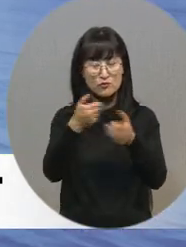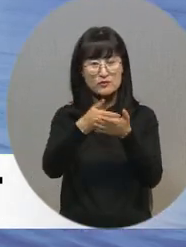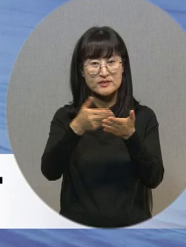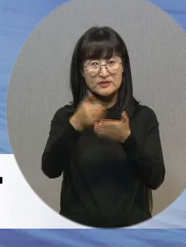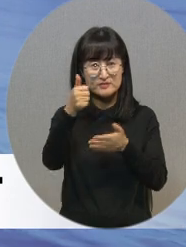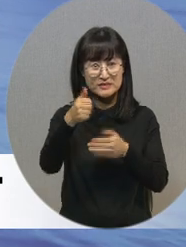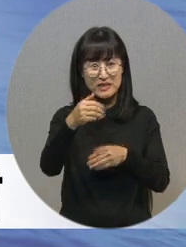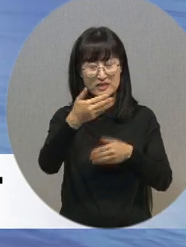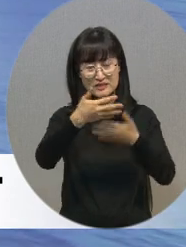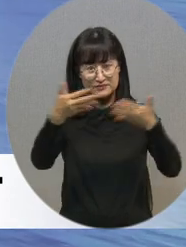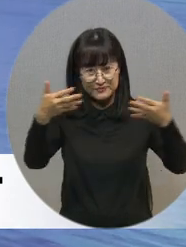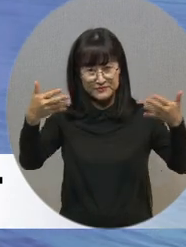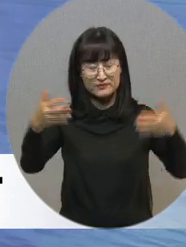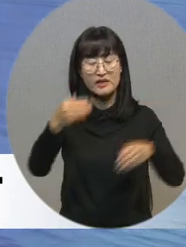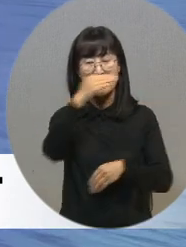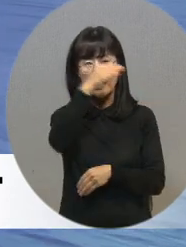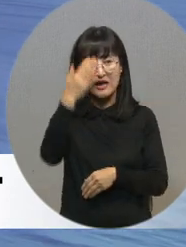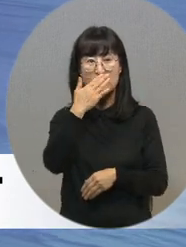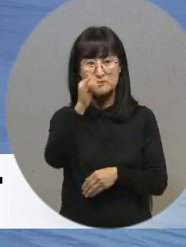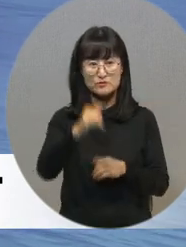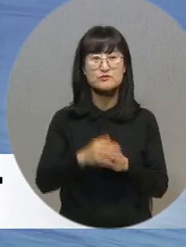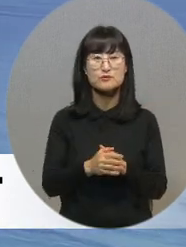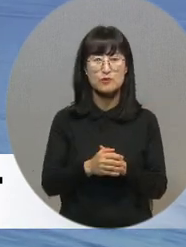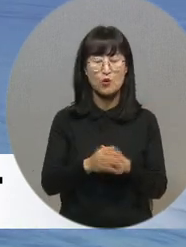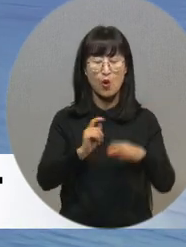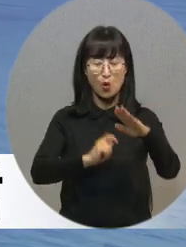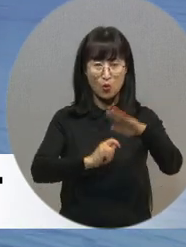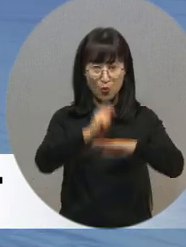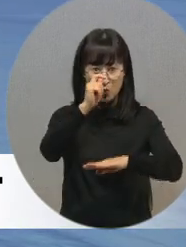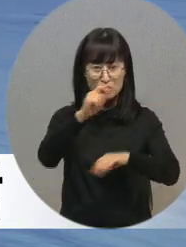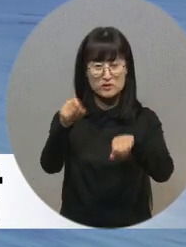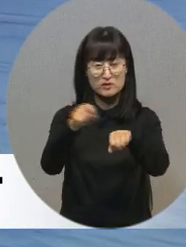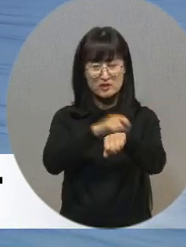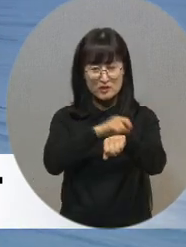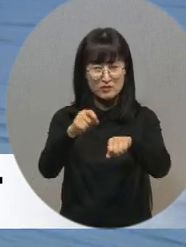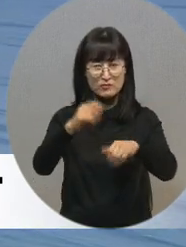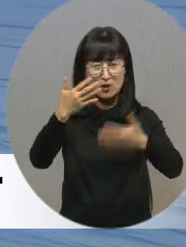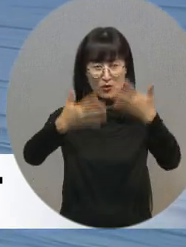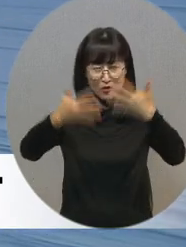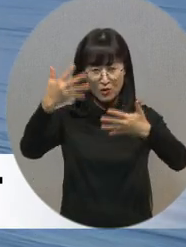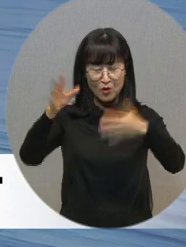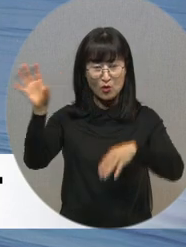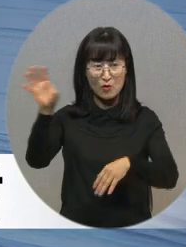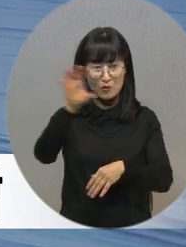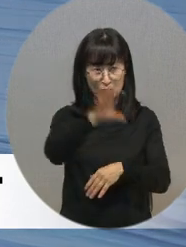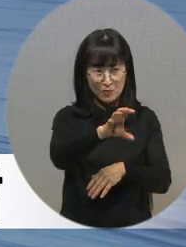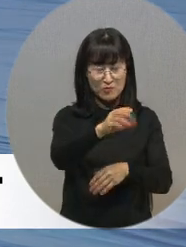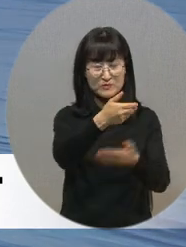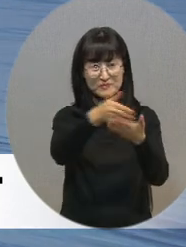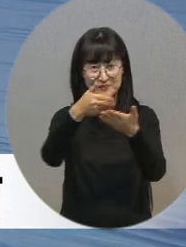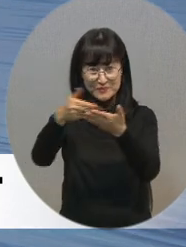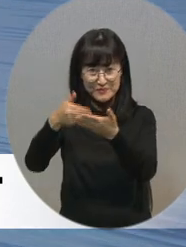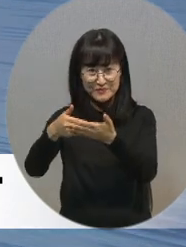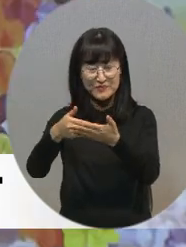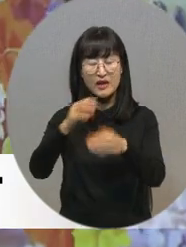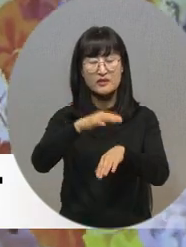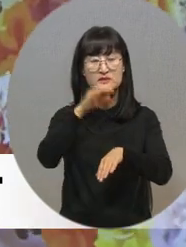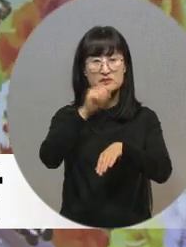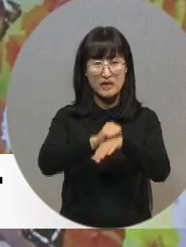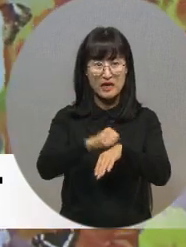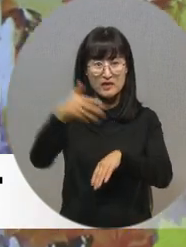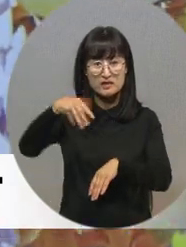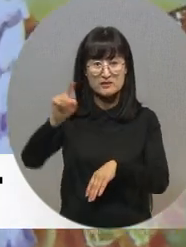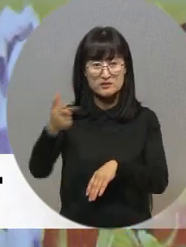고흥의 바다와 자연, 강렬하고 독창적인 색채와 솔직한 감성을 물결처럼 일으키고 떠난